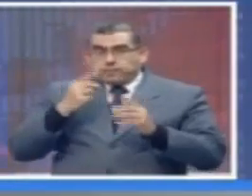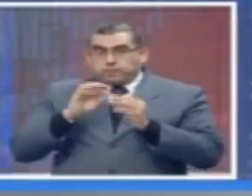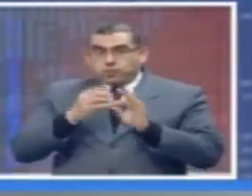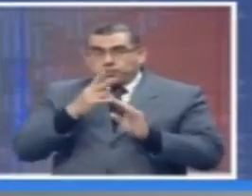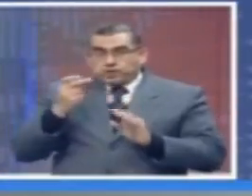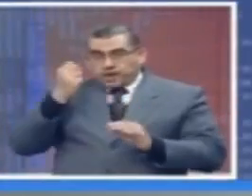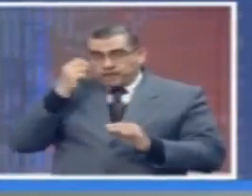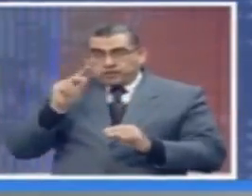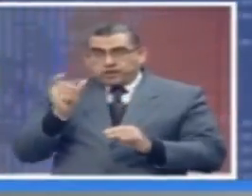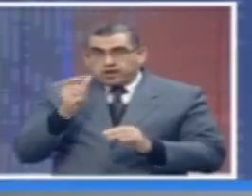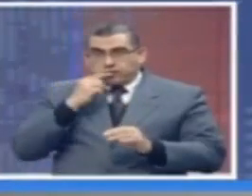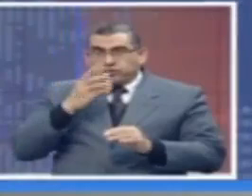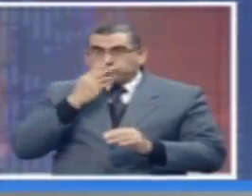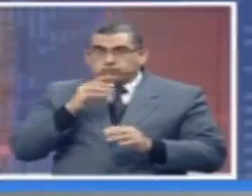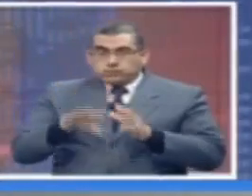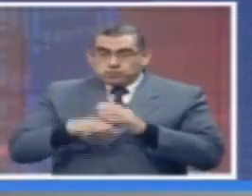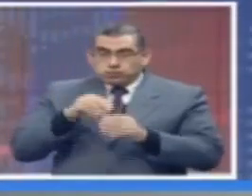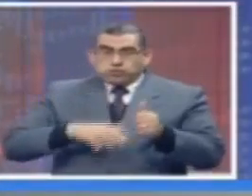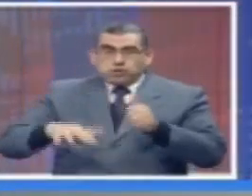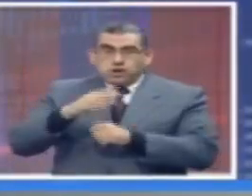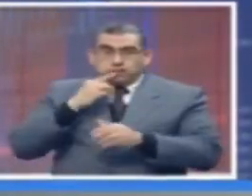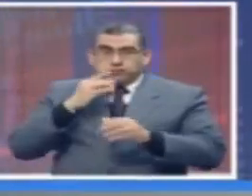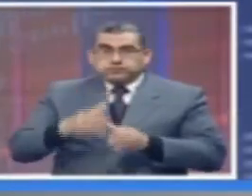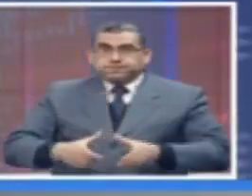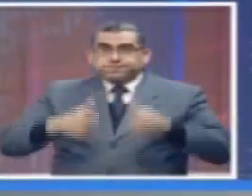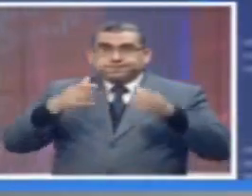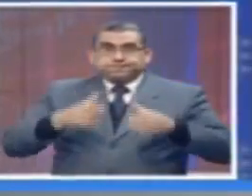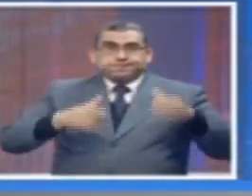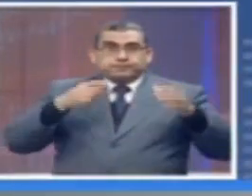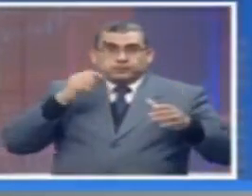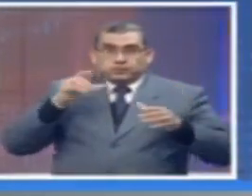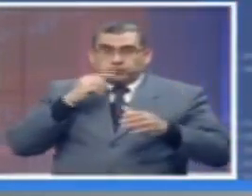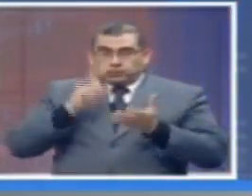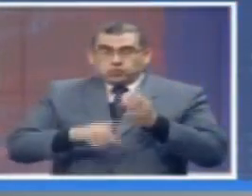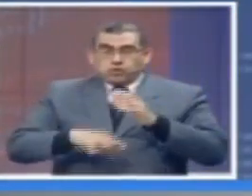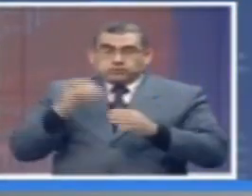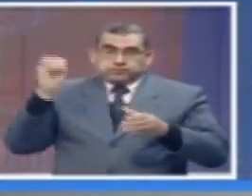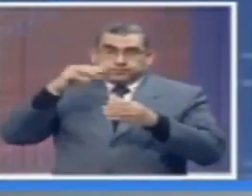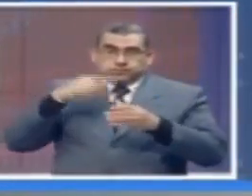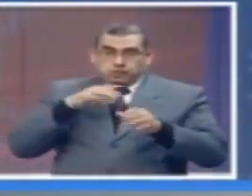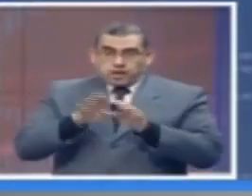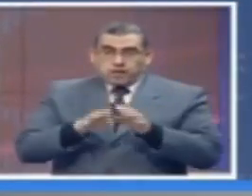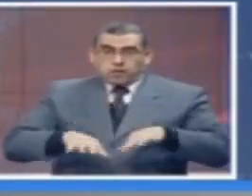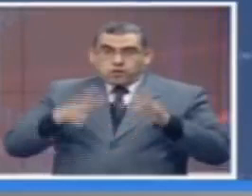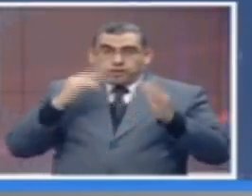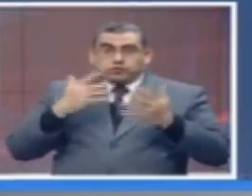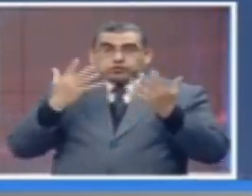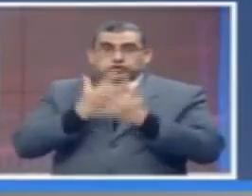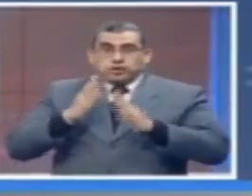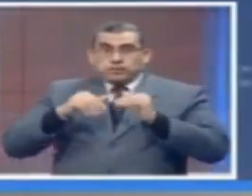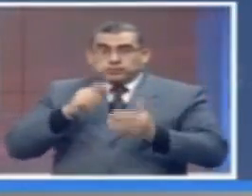1,200,000 طن، وذلك بفضل المشروع القومي للصوامع الذي تبناه الرئيس السيسي. من جانبها أكدت الشركة